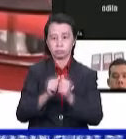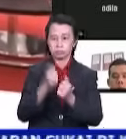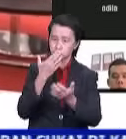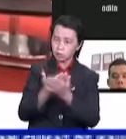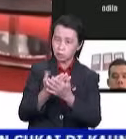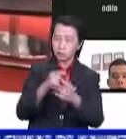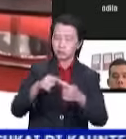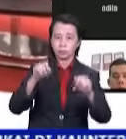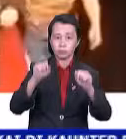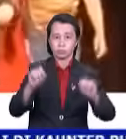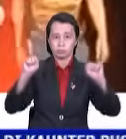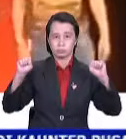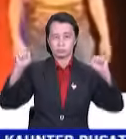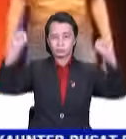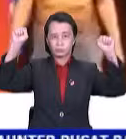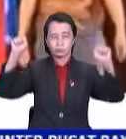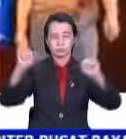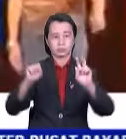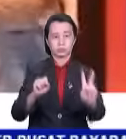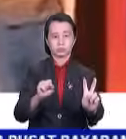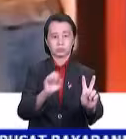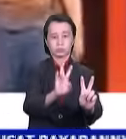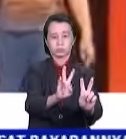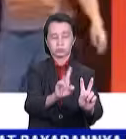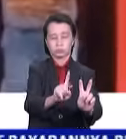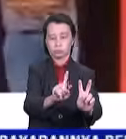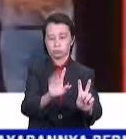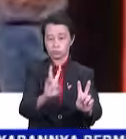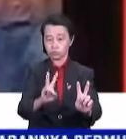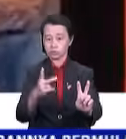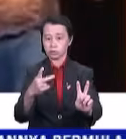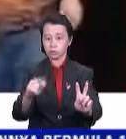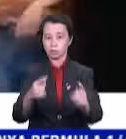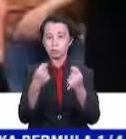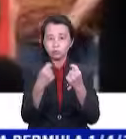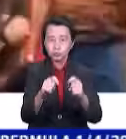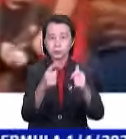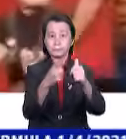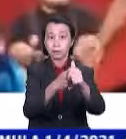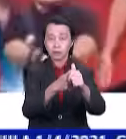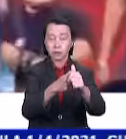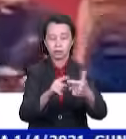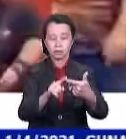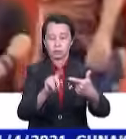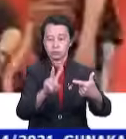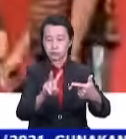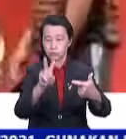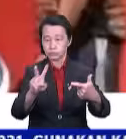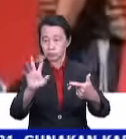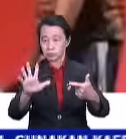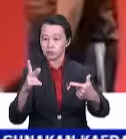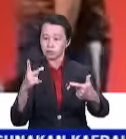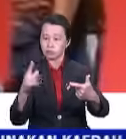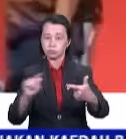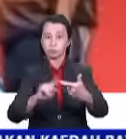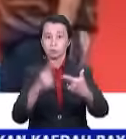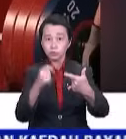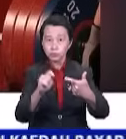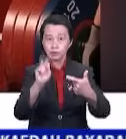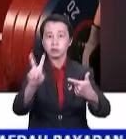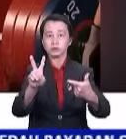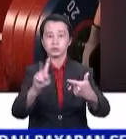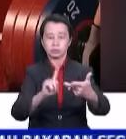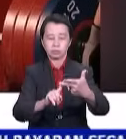Cemerlang apabila melakukan angkatan seberat 217 kg di percobaan pertama 225 kg pagi